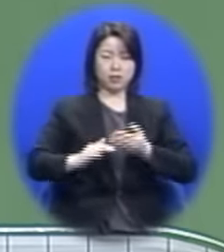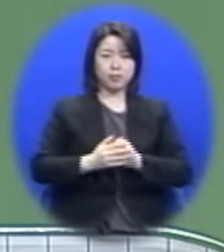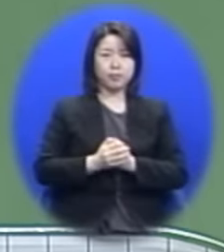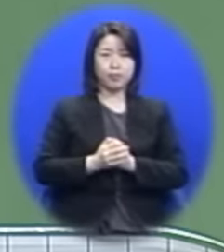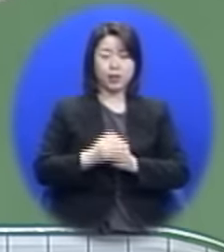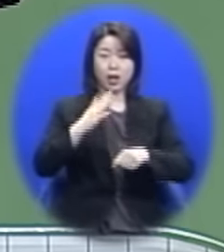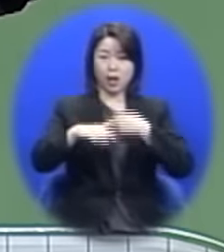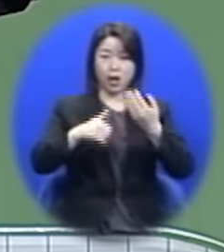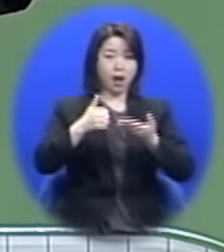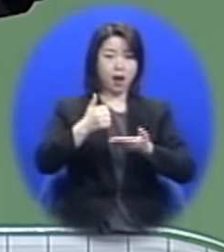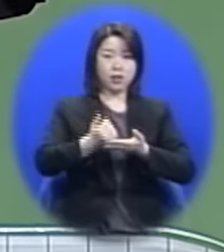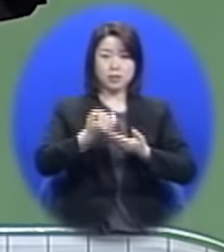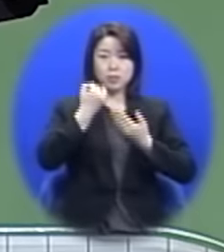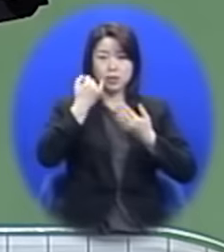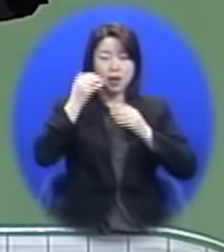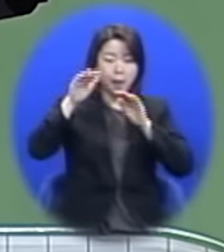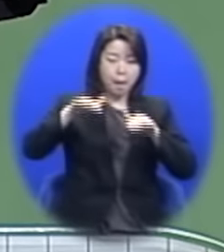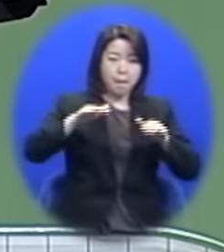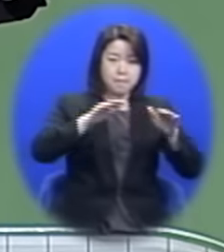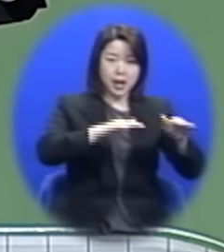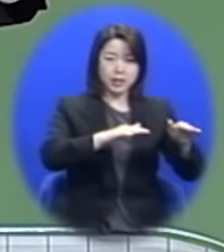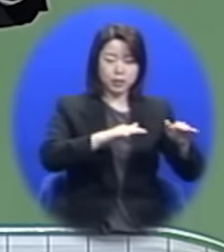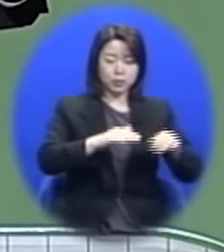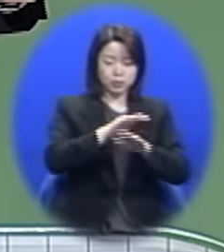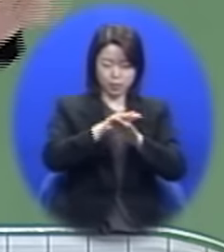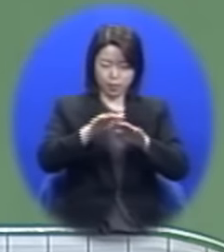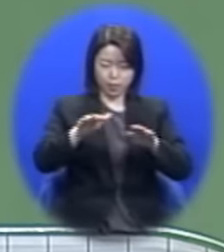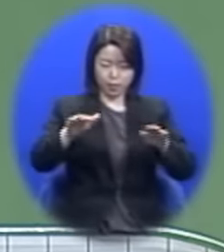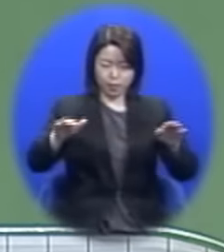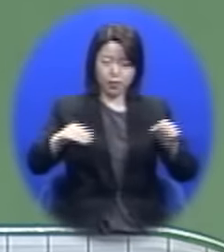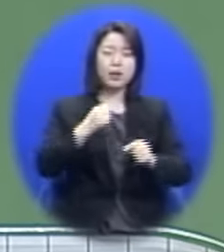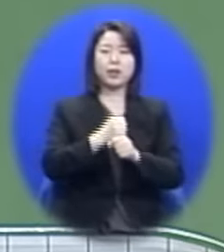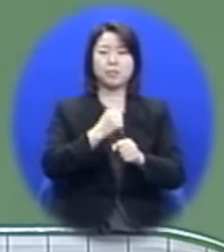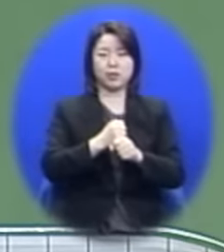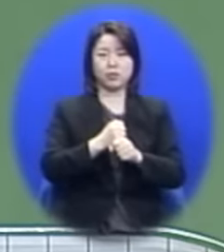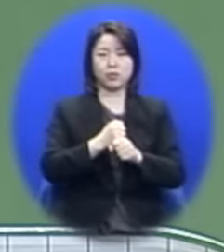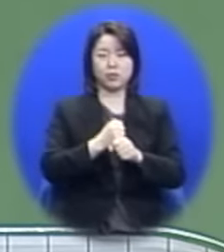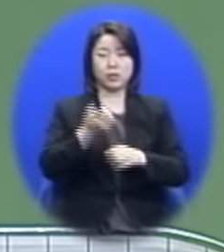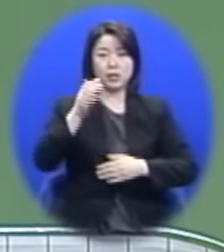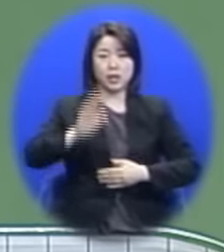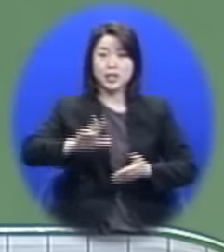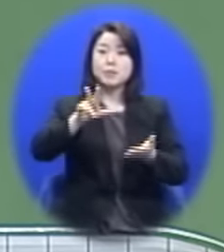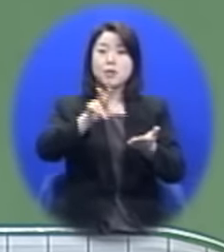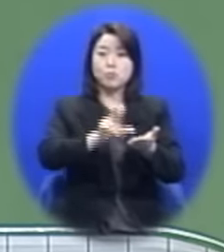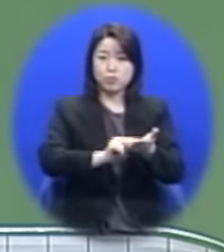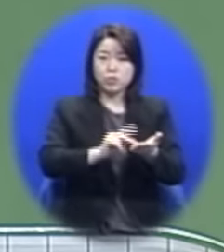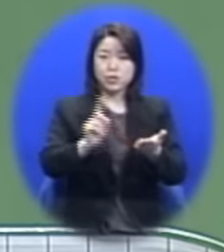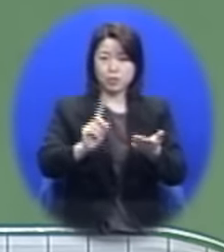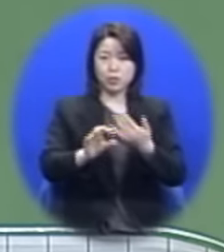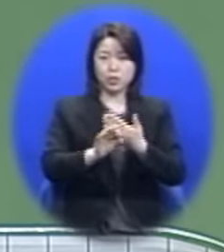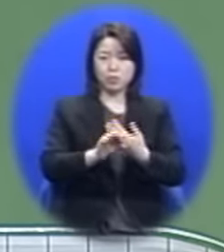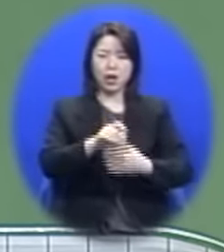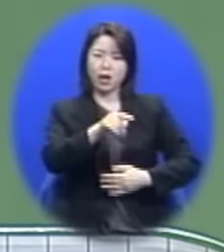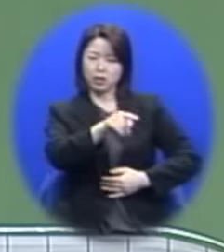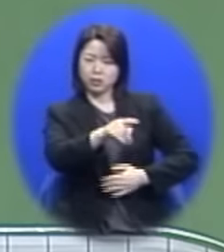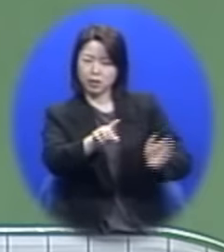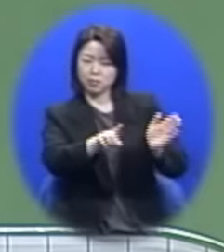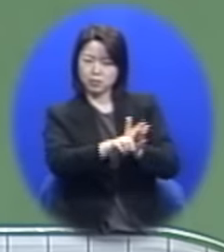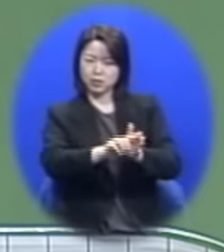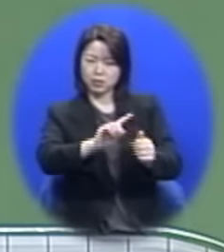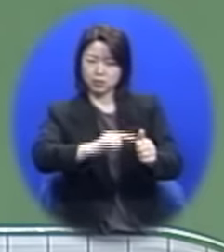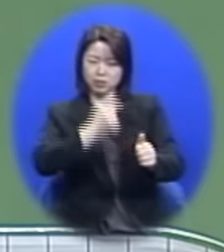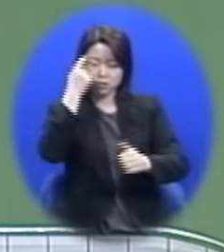하나님은 바다도 잔잔하게 하시는 하나님이십니다. 근데 문제는 그게 믿어져야 되는